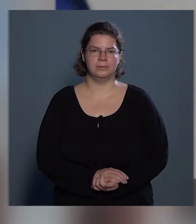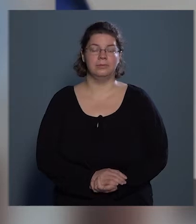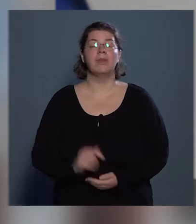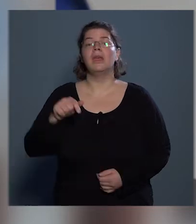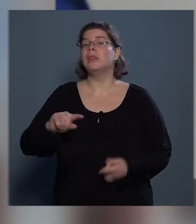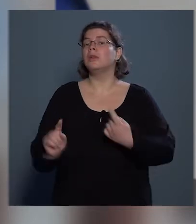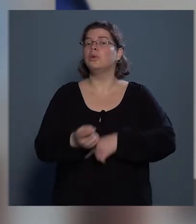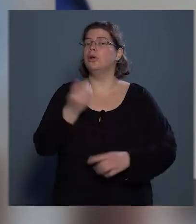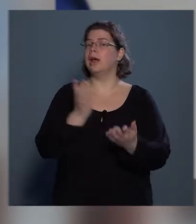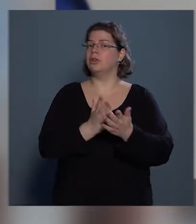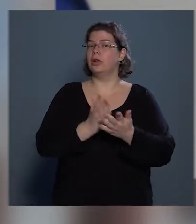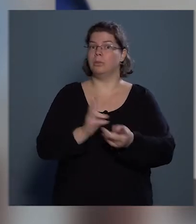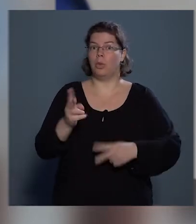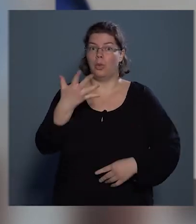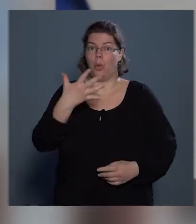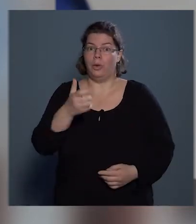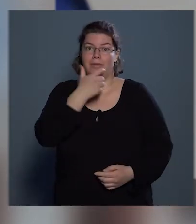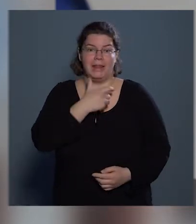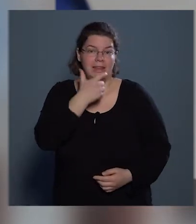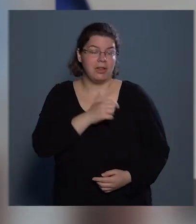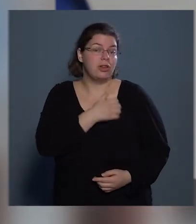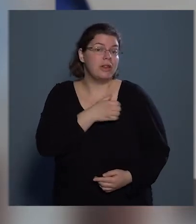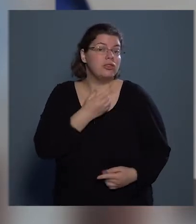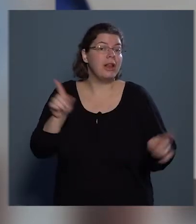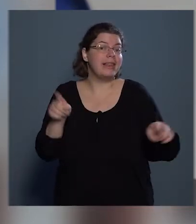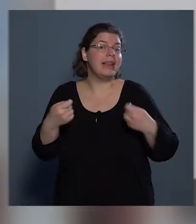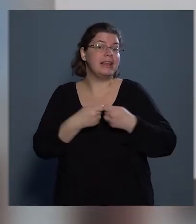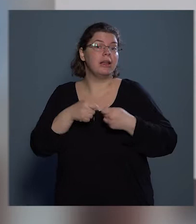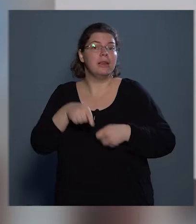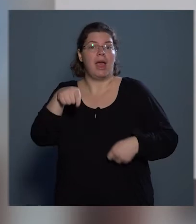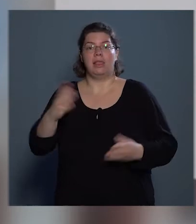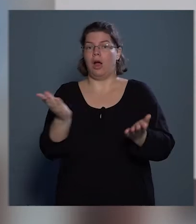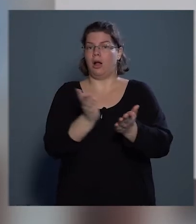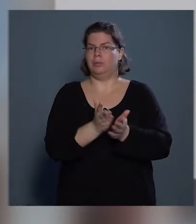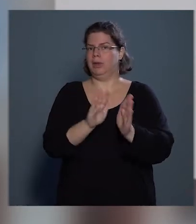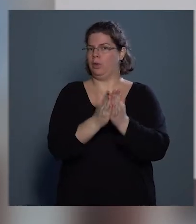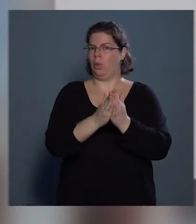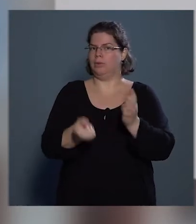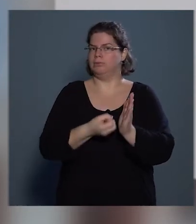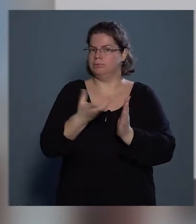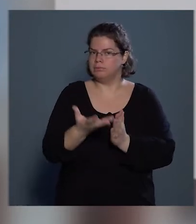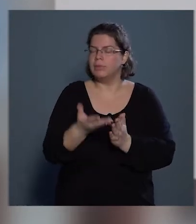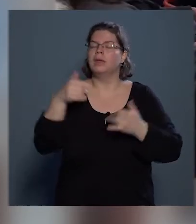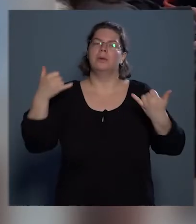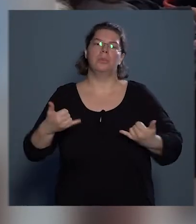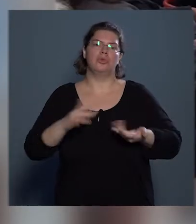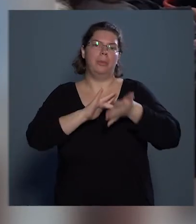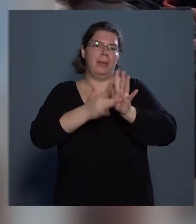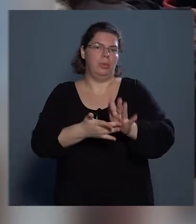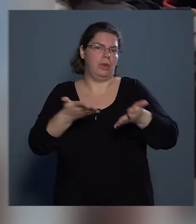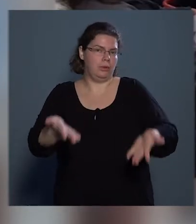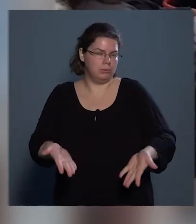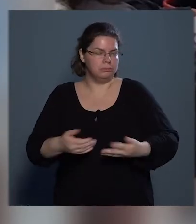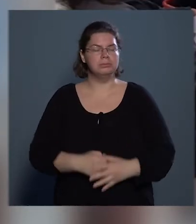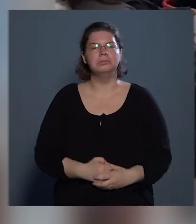egy nagyon különleges alkalom, hogy 50 éves az iskolának a zenei tagozata, és ez alkalommal megjelent egy könyv, és ennek a könyvnek a bemutatóján lehetünk. Ha jól